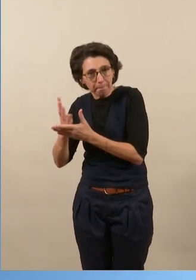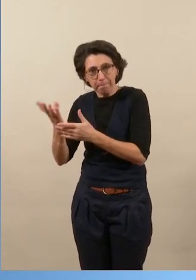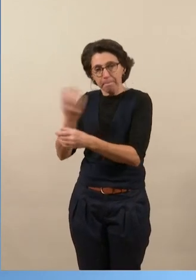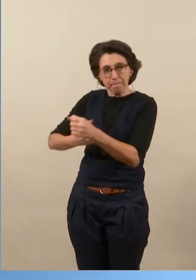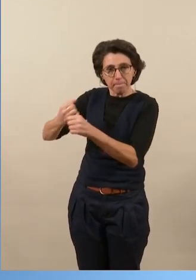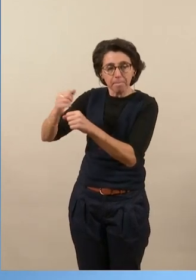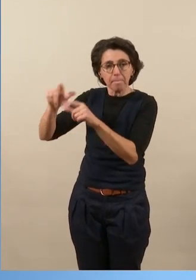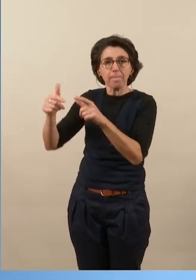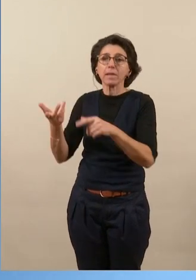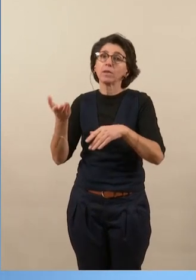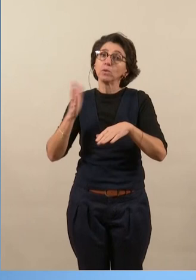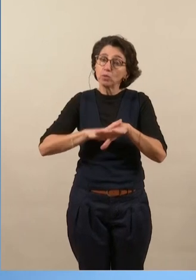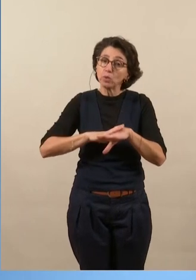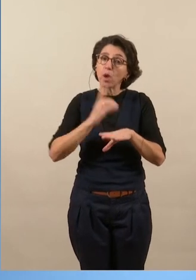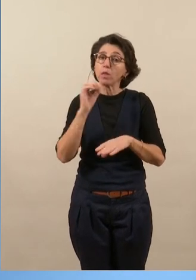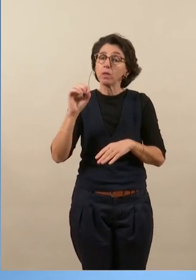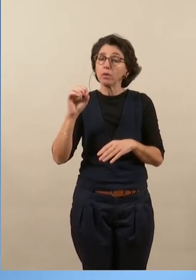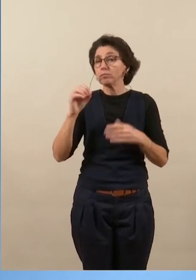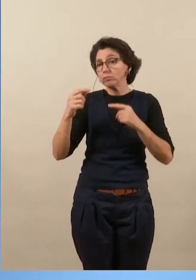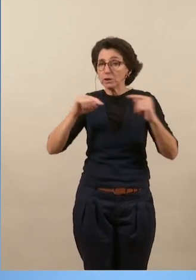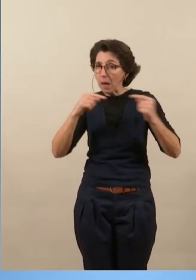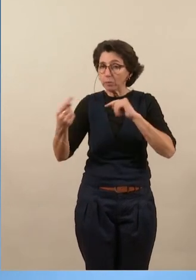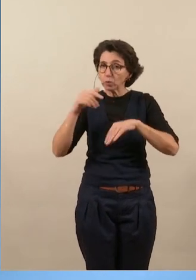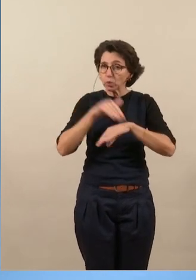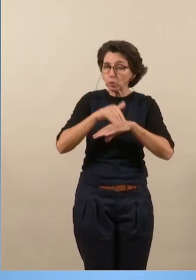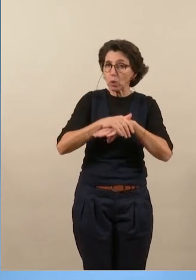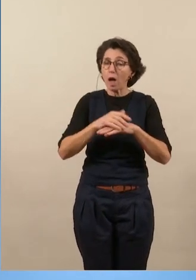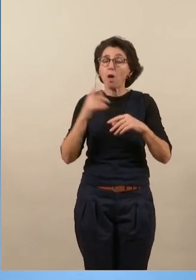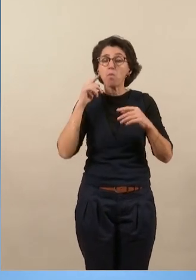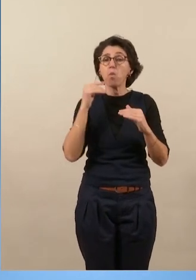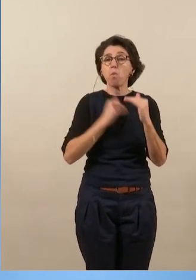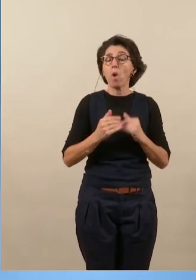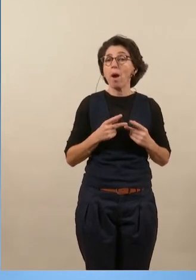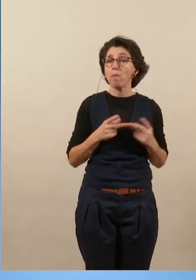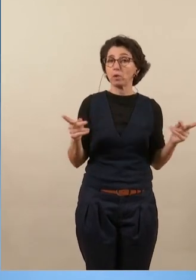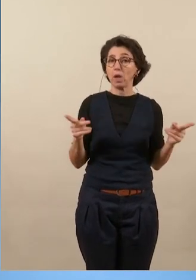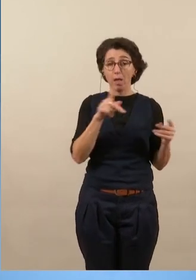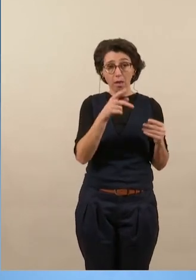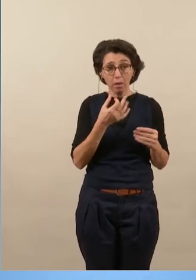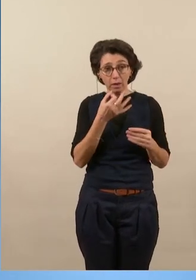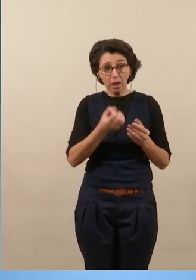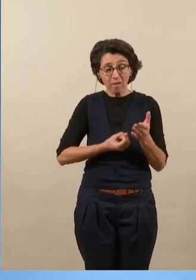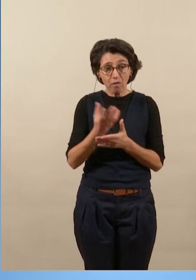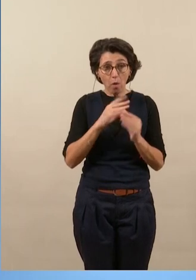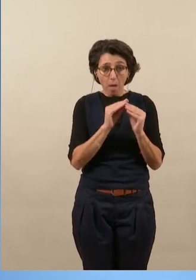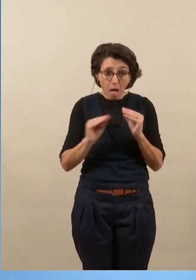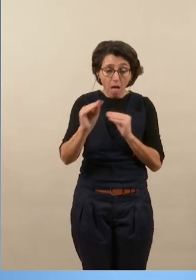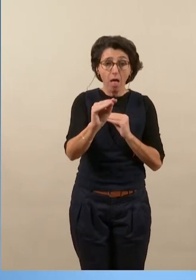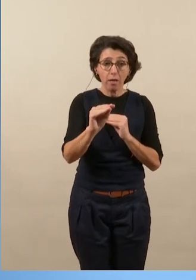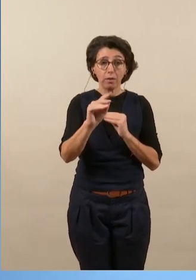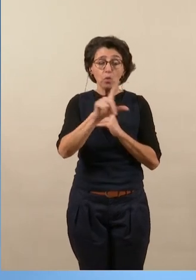proposée ce soir concernant les autorisations de programme vous engagez un décalage à son ouverture